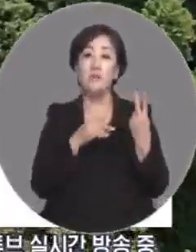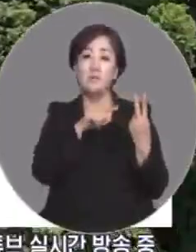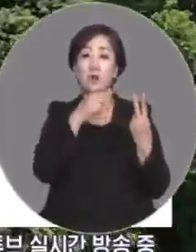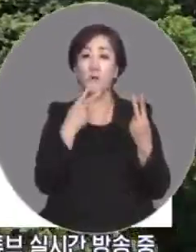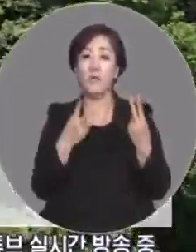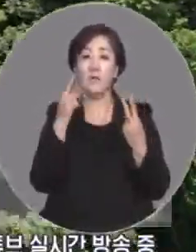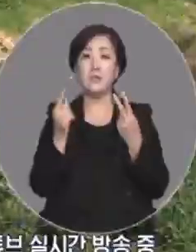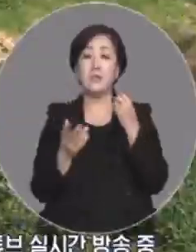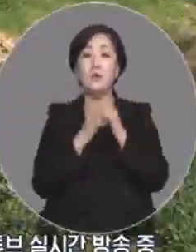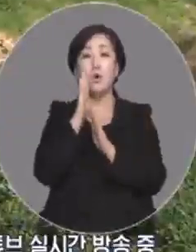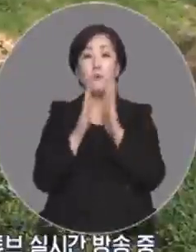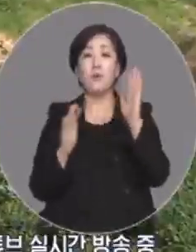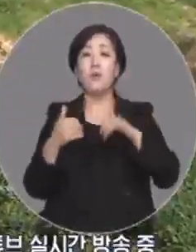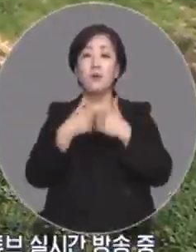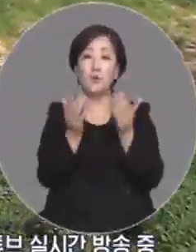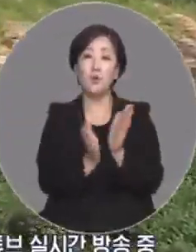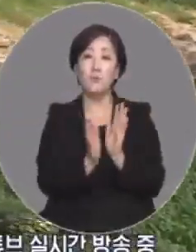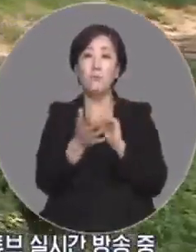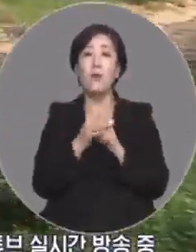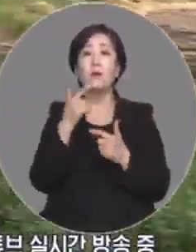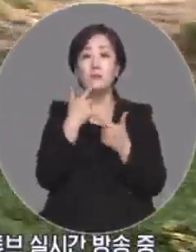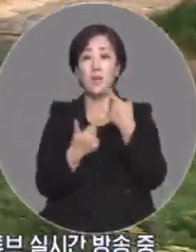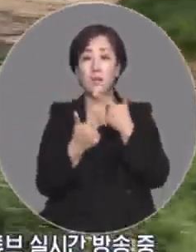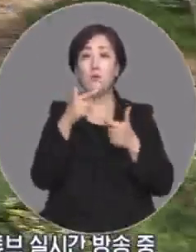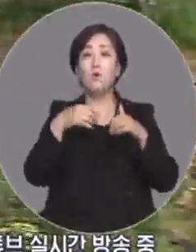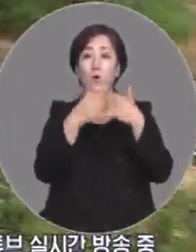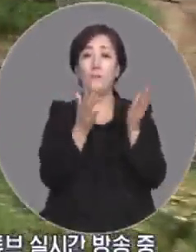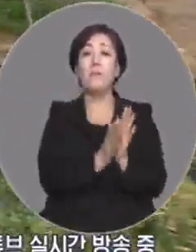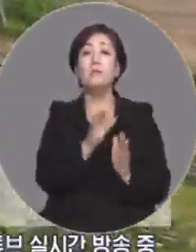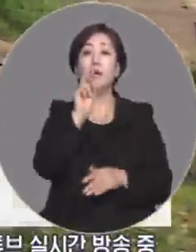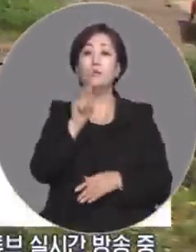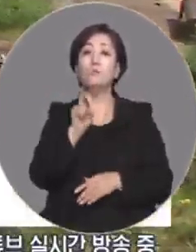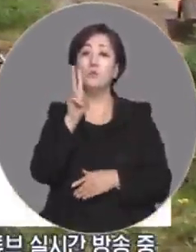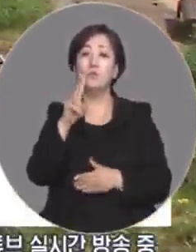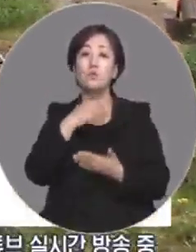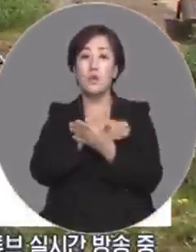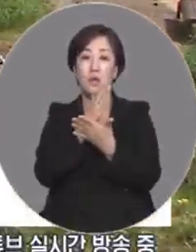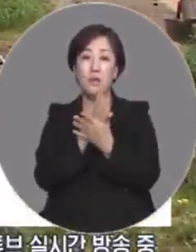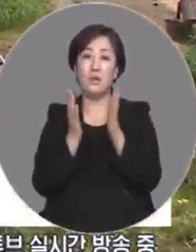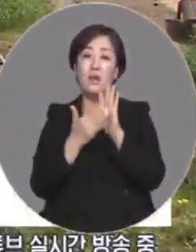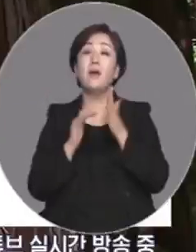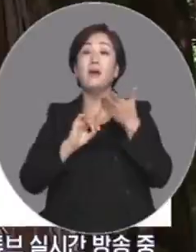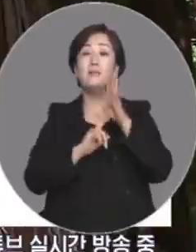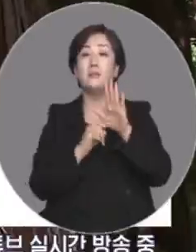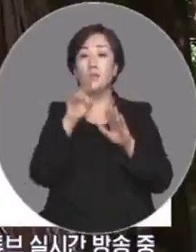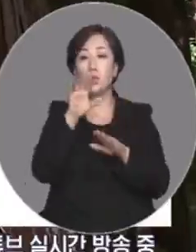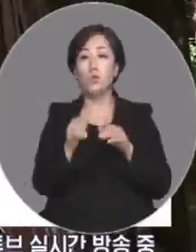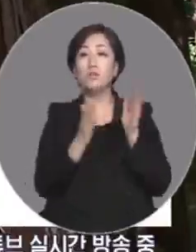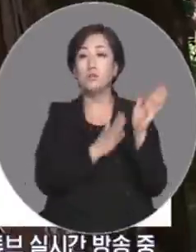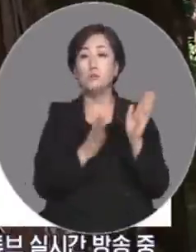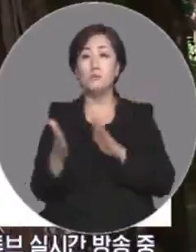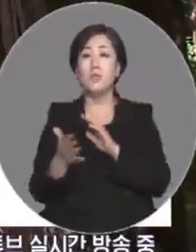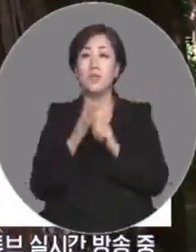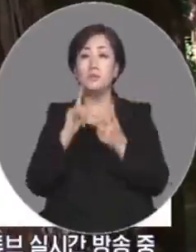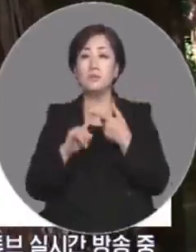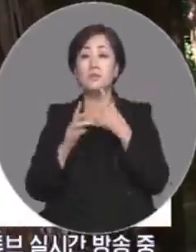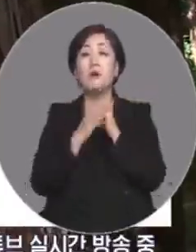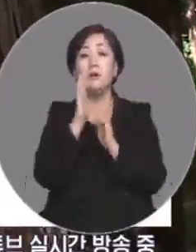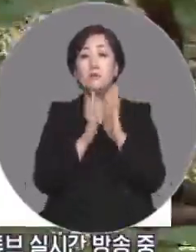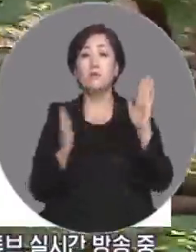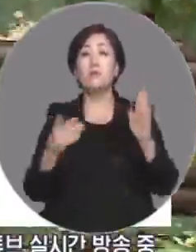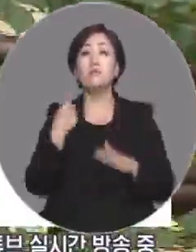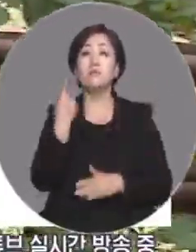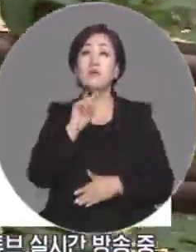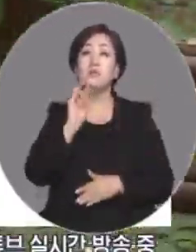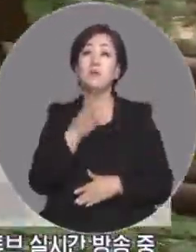따라 억새원과 동백원, 대나무원까지 22개의 주제별로 전시원이 구성돼 국내외 식물 1,350여